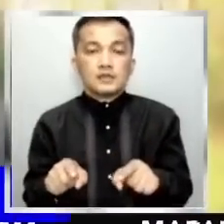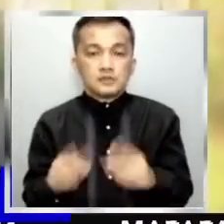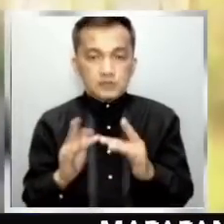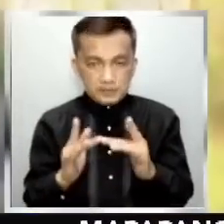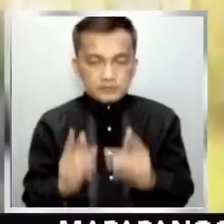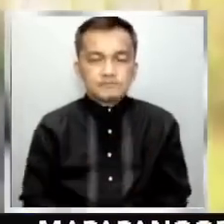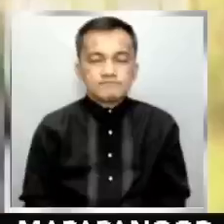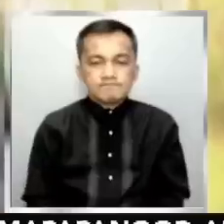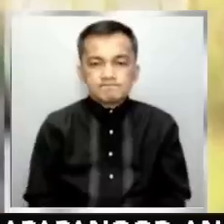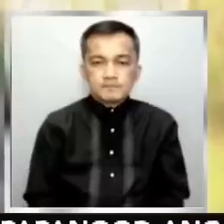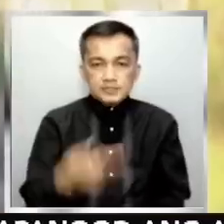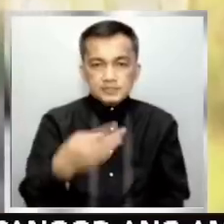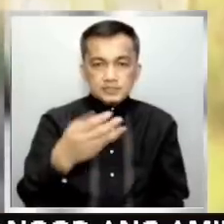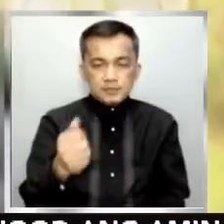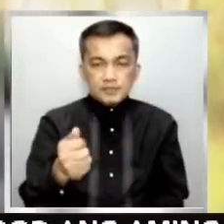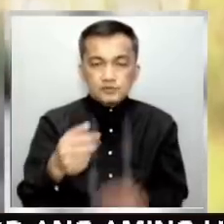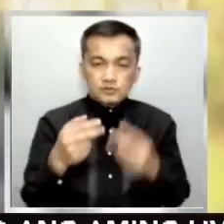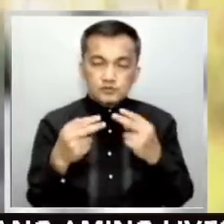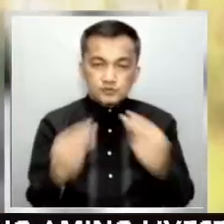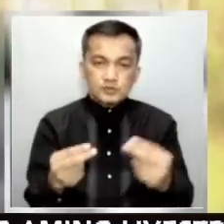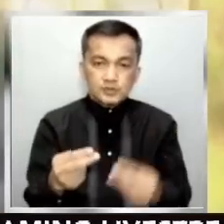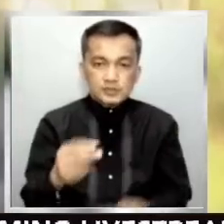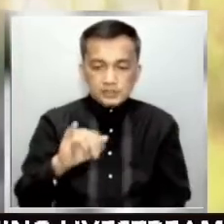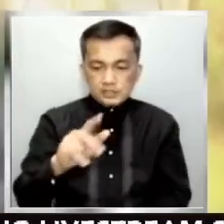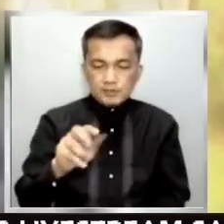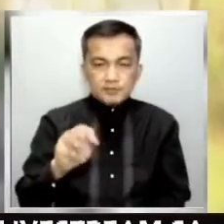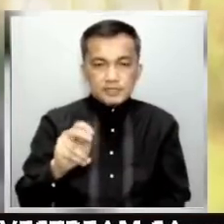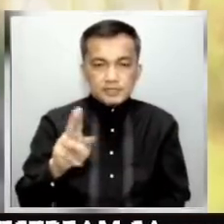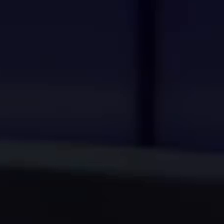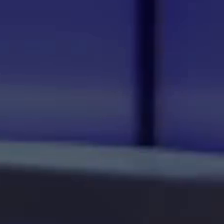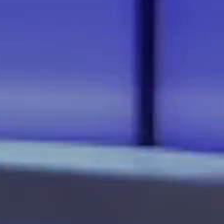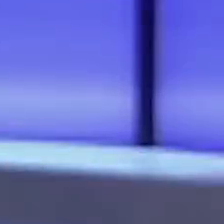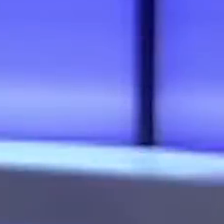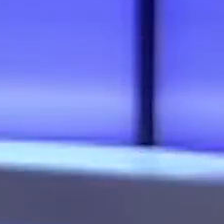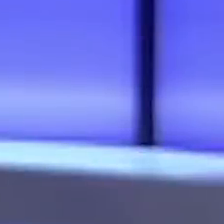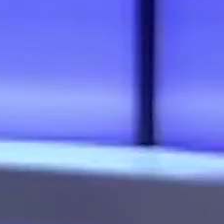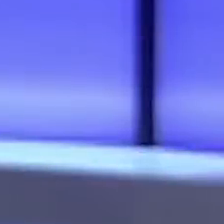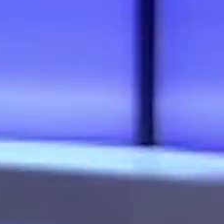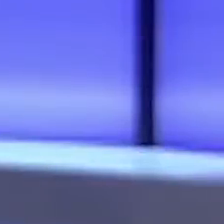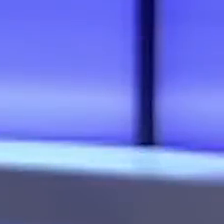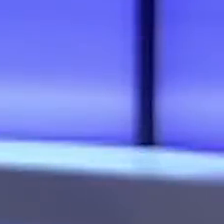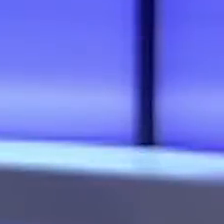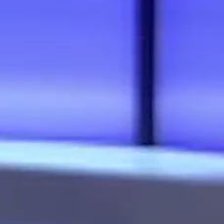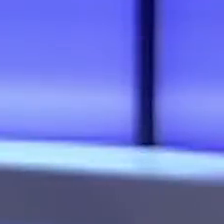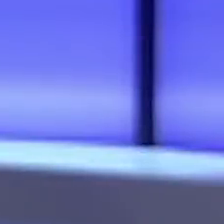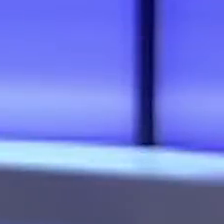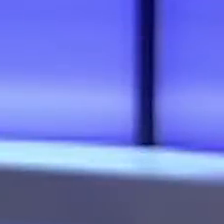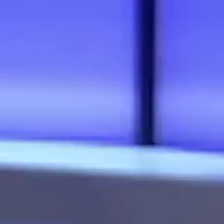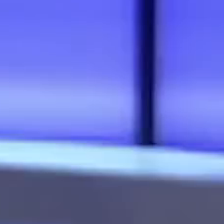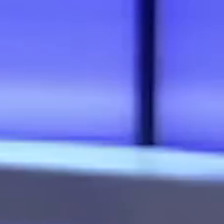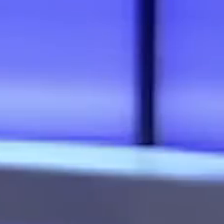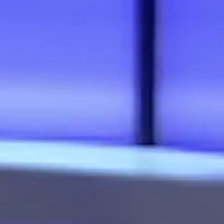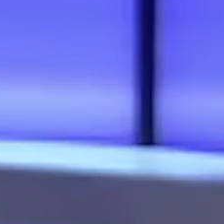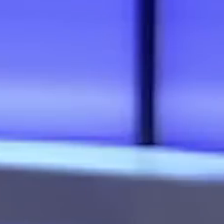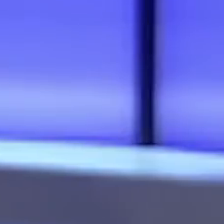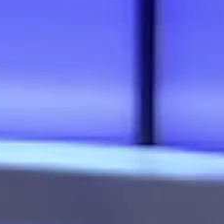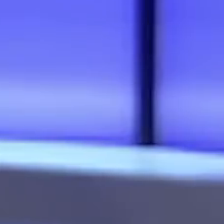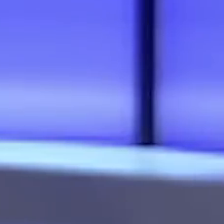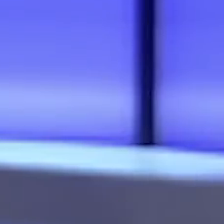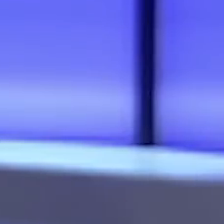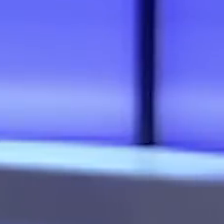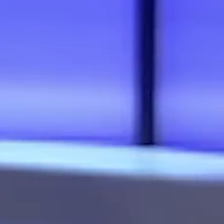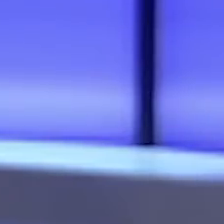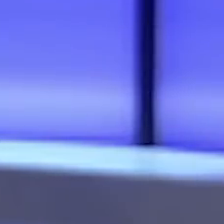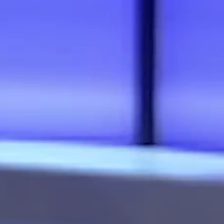GMA Integrated News, Ivan Mayrina nakatutok, 24 Horas. Good news mga kapuso! Maaari niyong mapanood ang